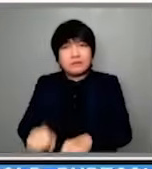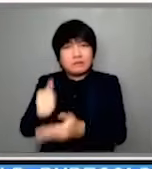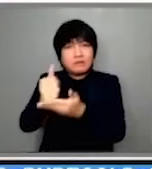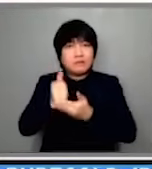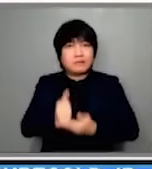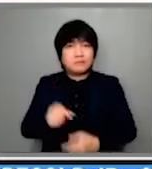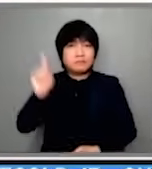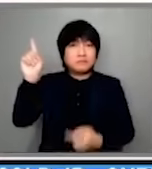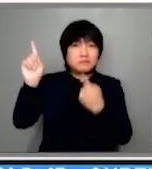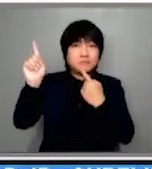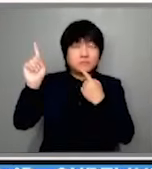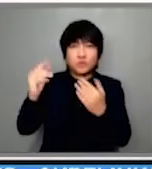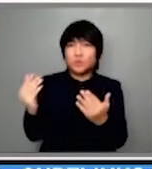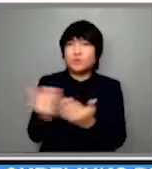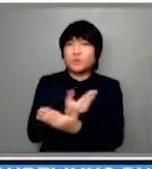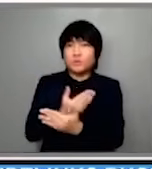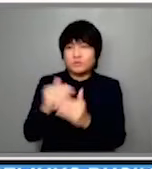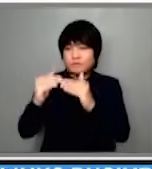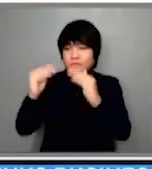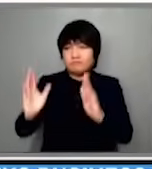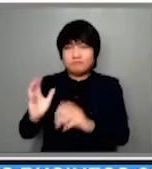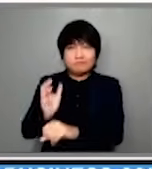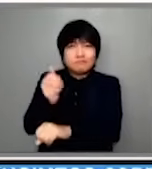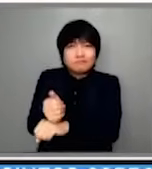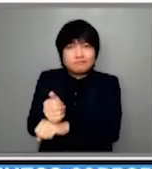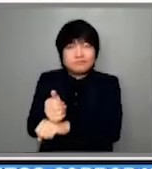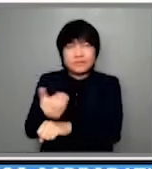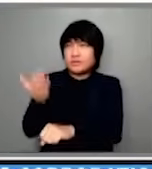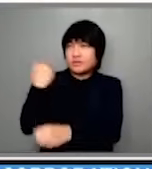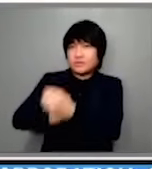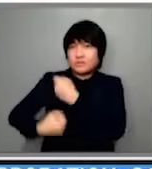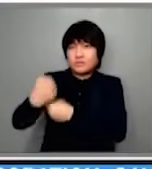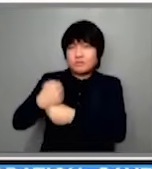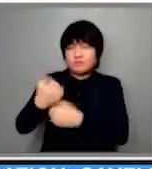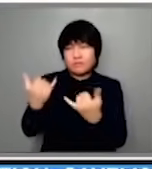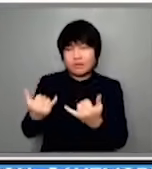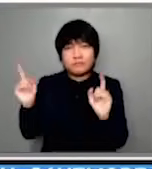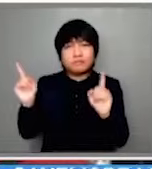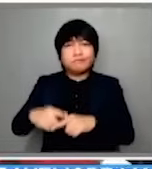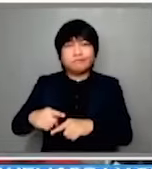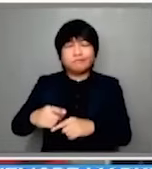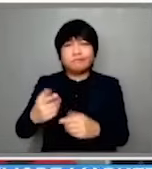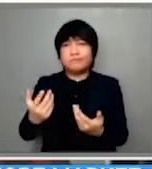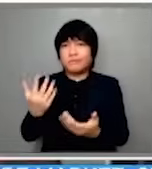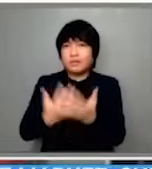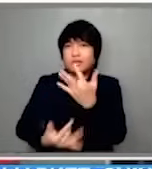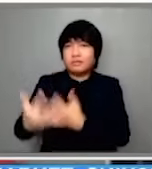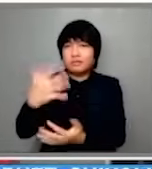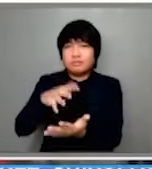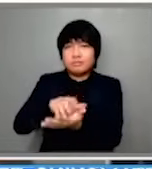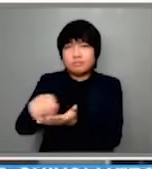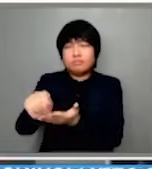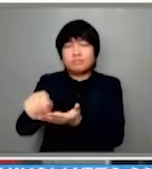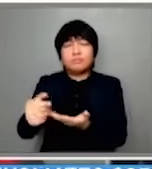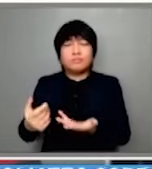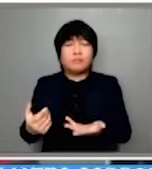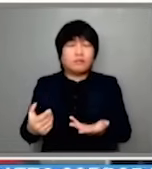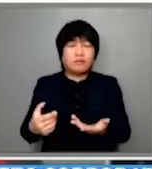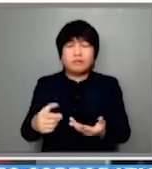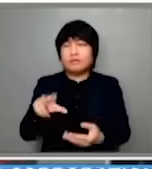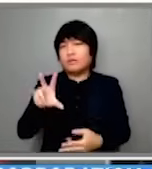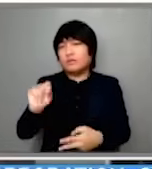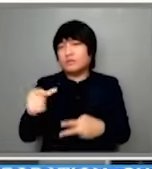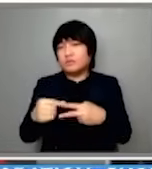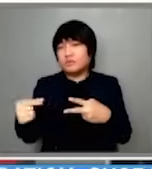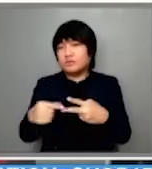Nung nakarang taon lang eh. So ngayon, sunog na naman. Wala tayong magawa. Ay, sana yung mga malambot ng puso,